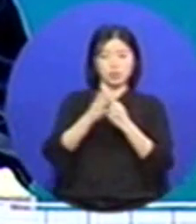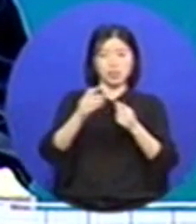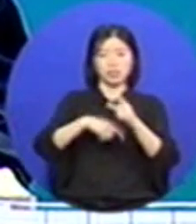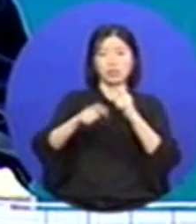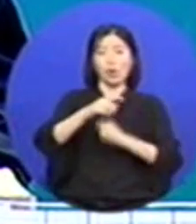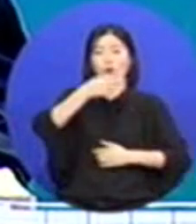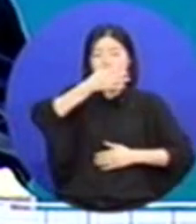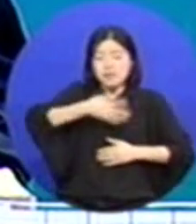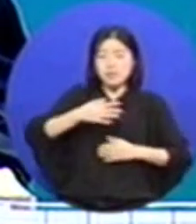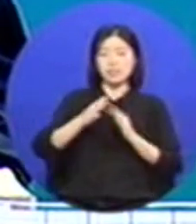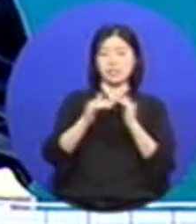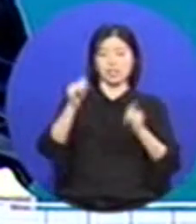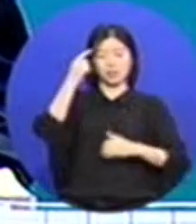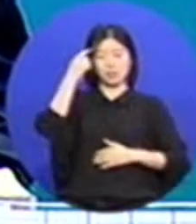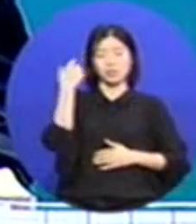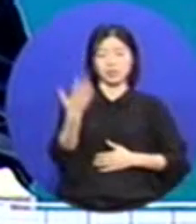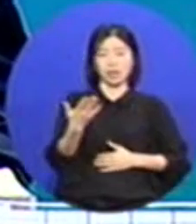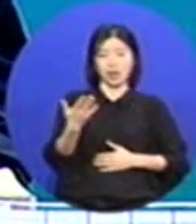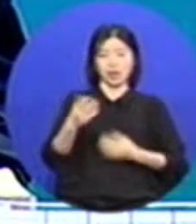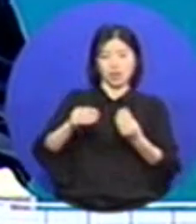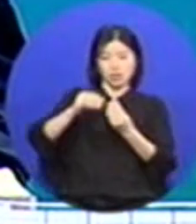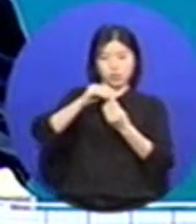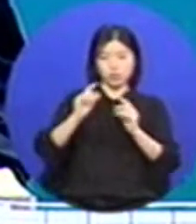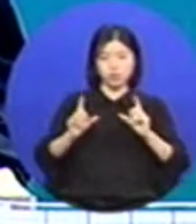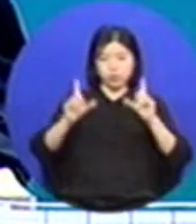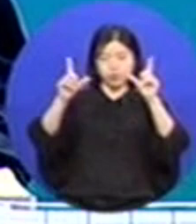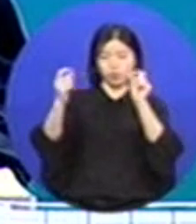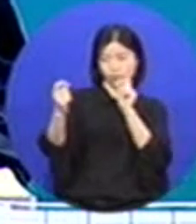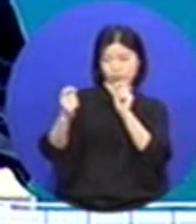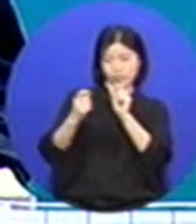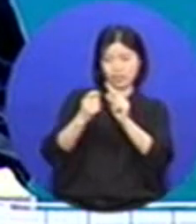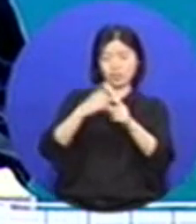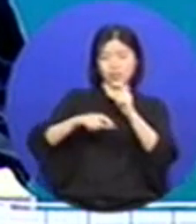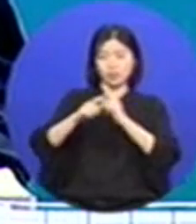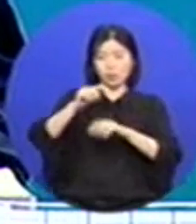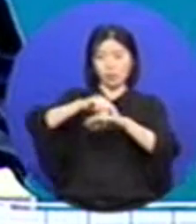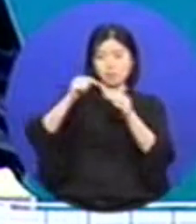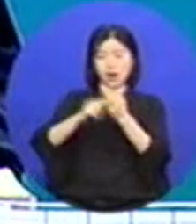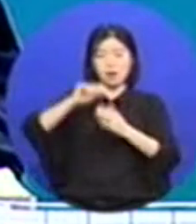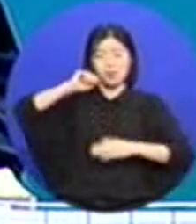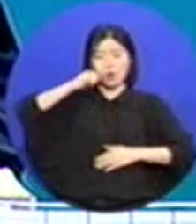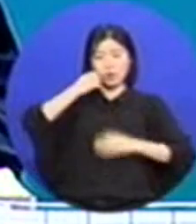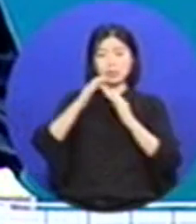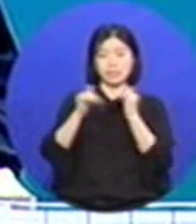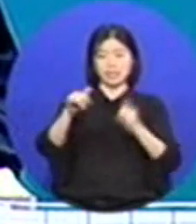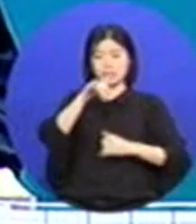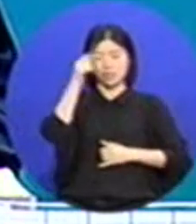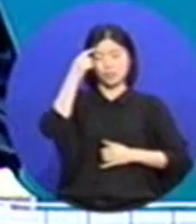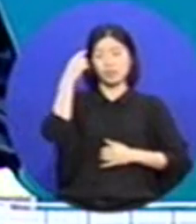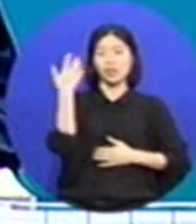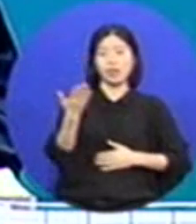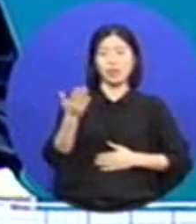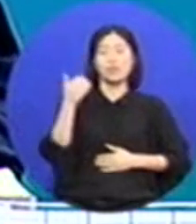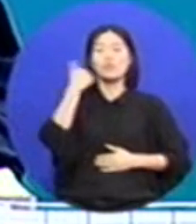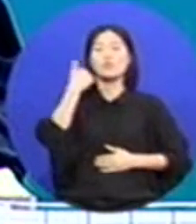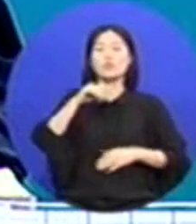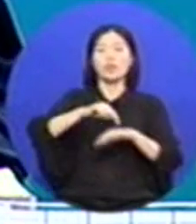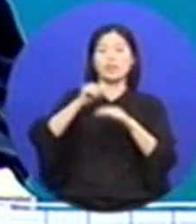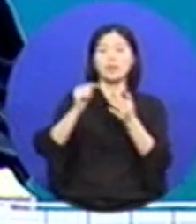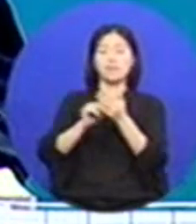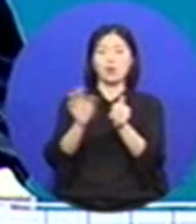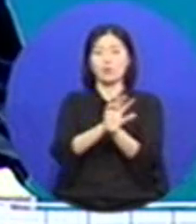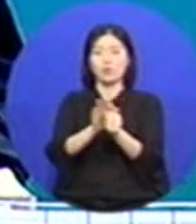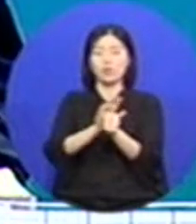있나요 명절은 눈앞에 두어서 더 마음이 괴로운 분이 있나요 누가 나를 위로 하지요 나는 도대체